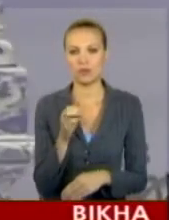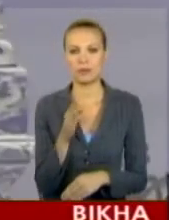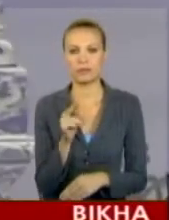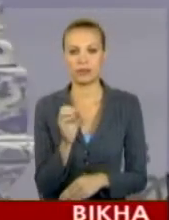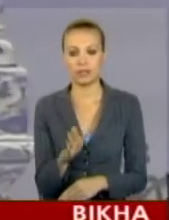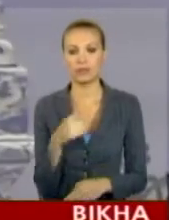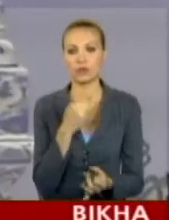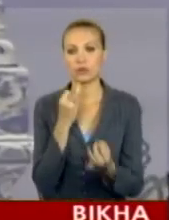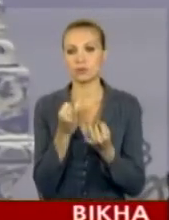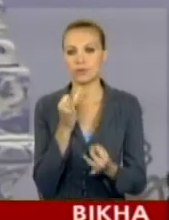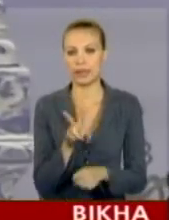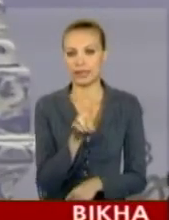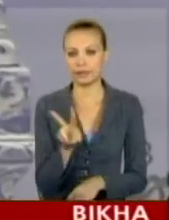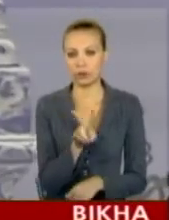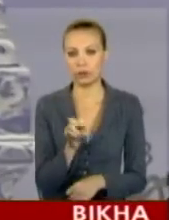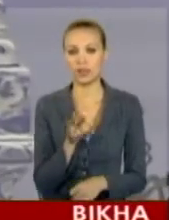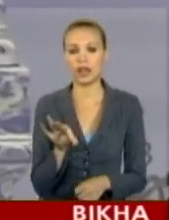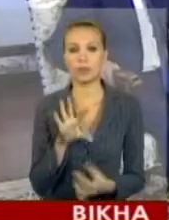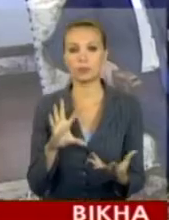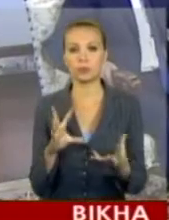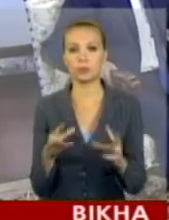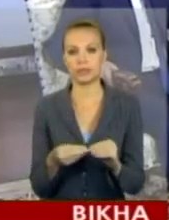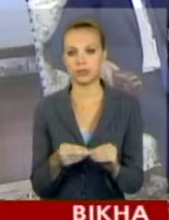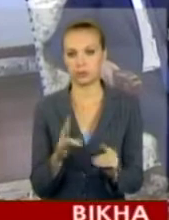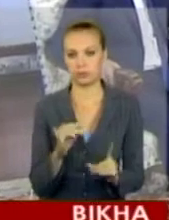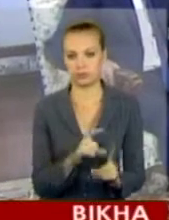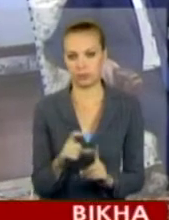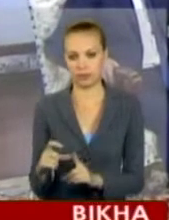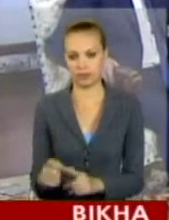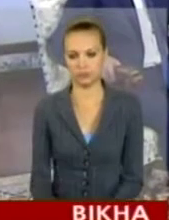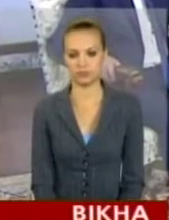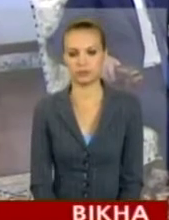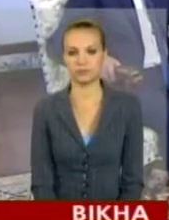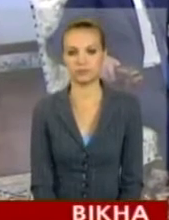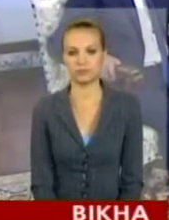Медведєв. Розмовляли 2 години, але про підсумки ані пари з вуст.